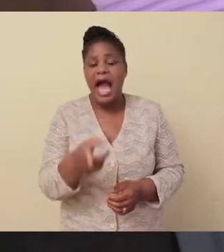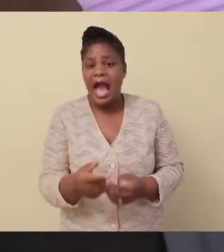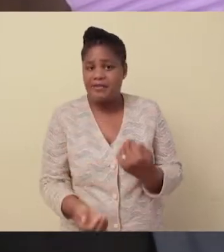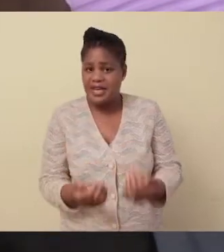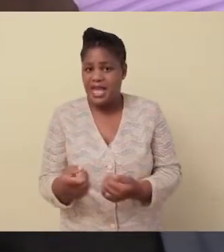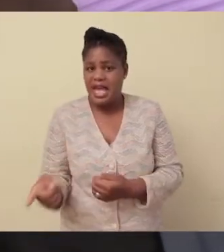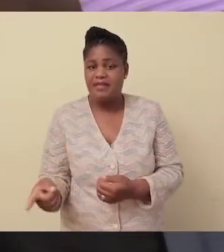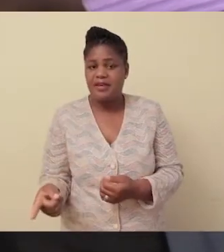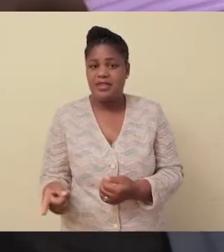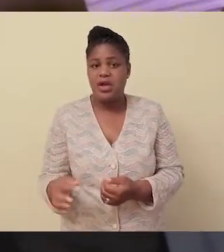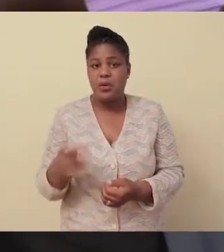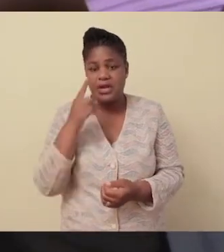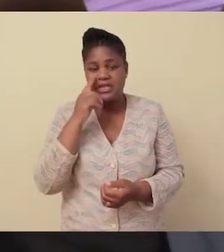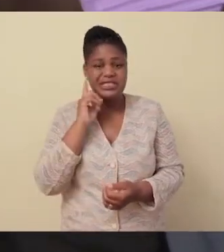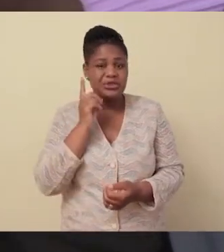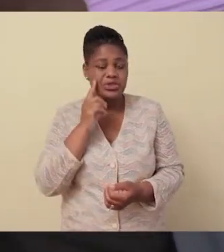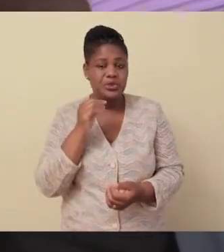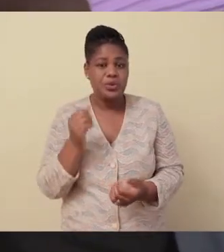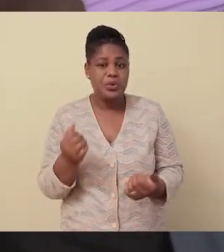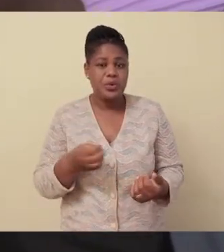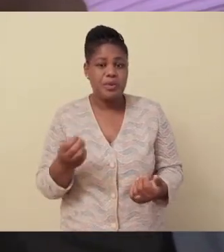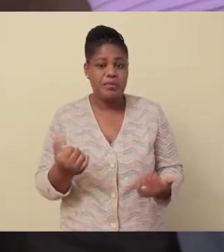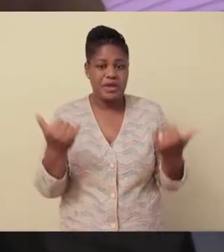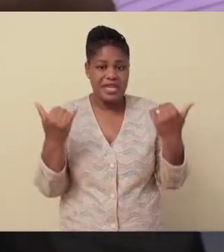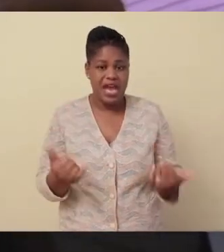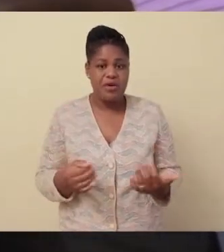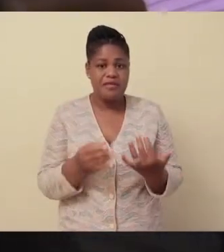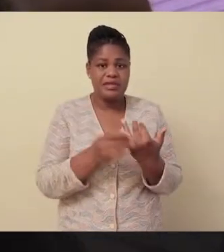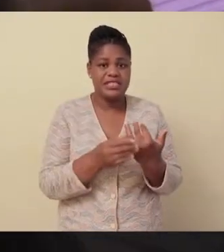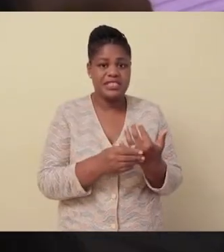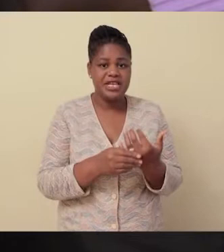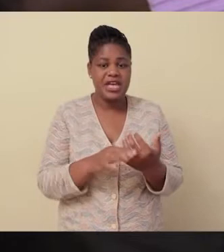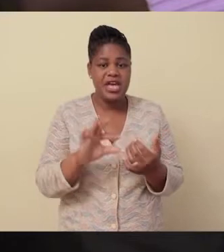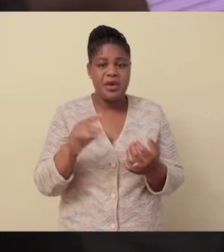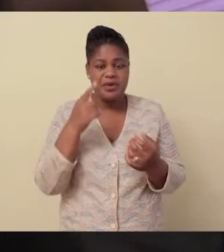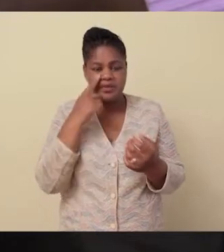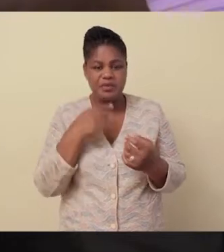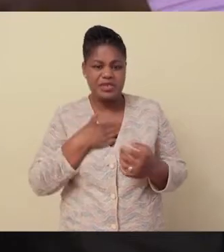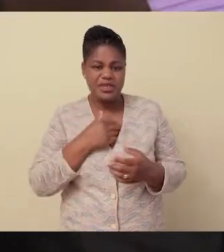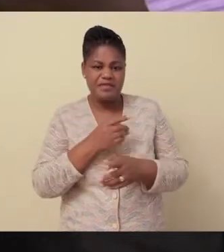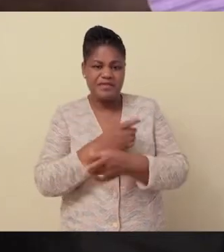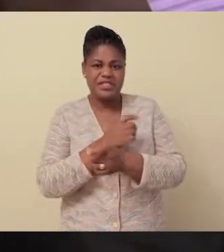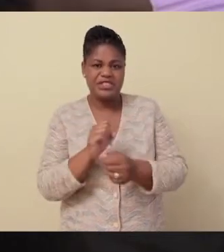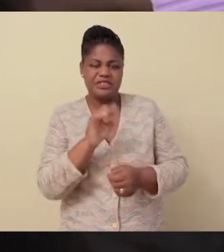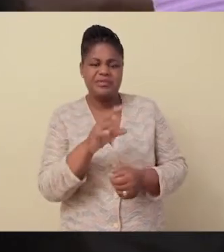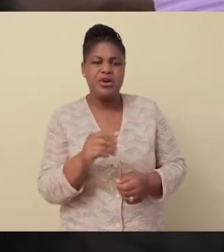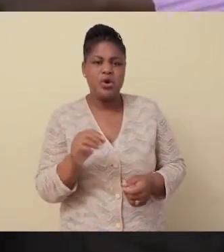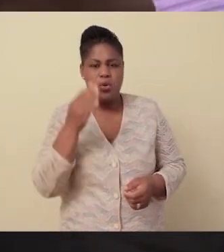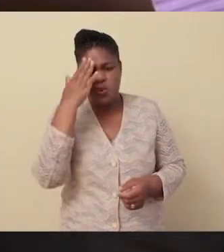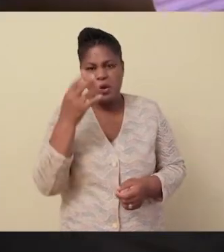ava ndichiona vana vechidoko mukaona vanenye kuita ushamwari hwacho hwakadai. Izere